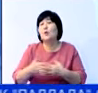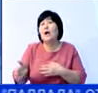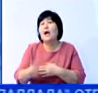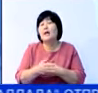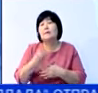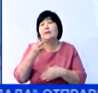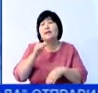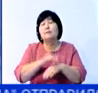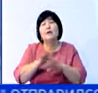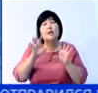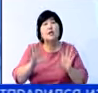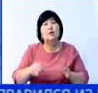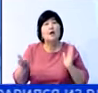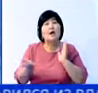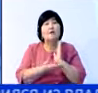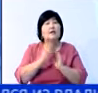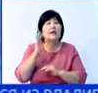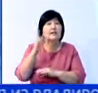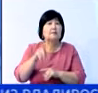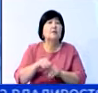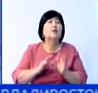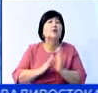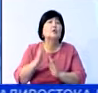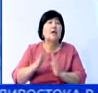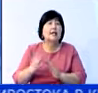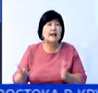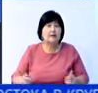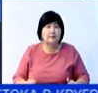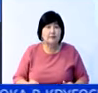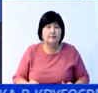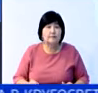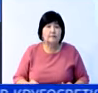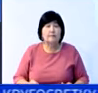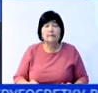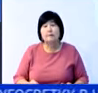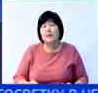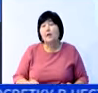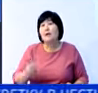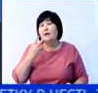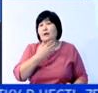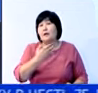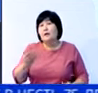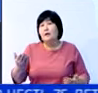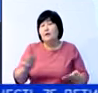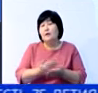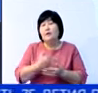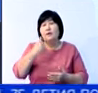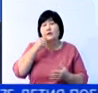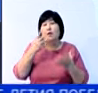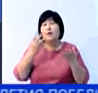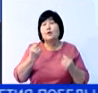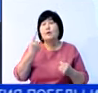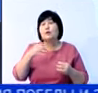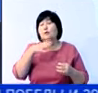три факта незаконной вырубки деревьев и кустарников вы смотрите новости вчера днем в